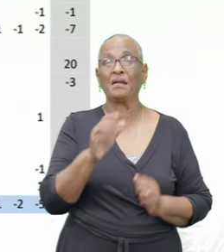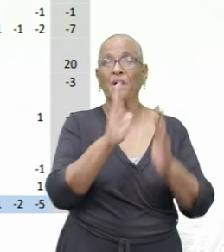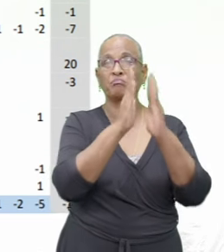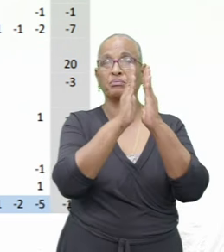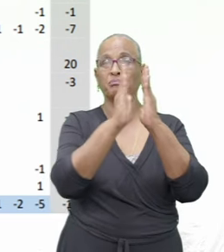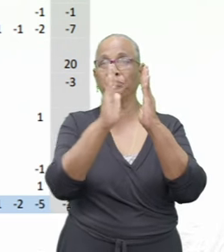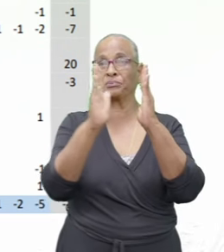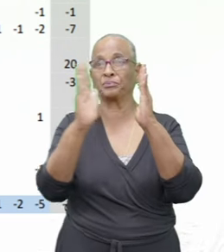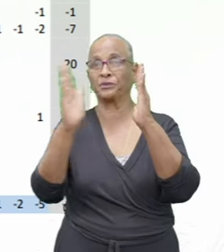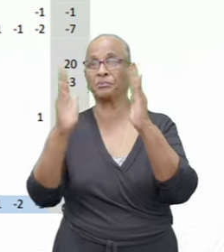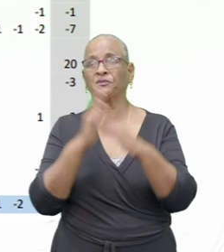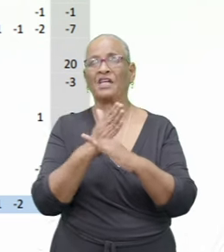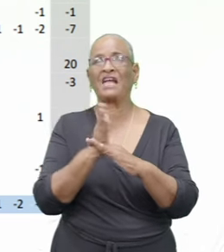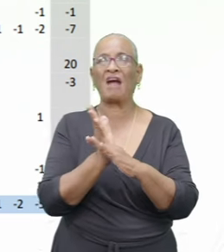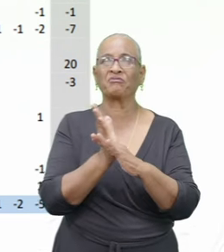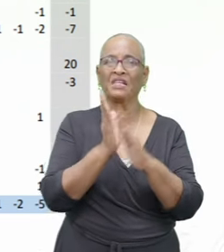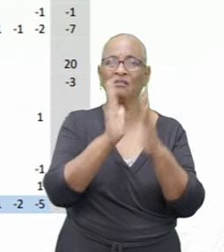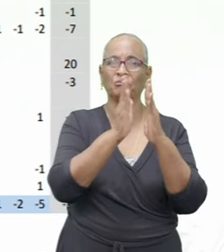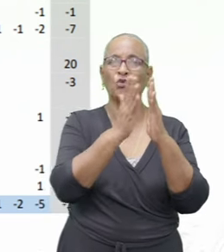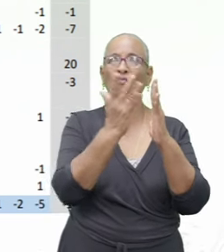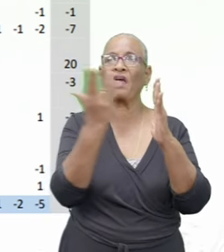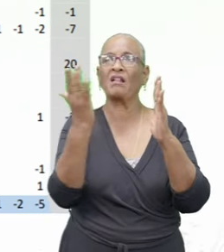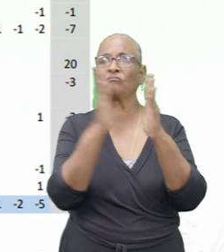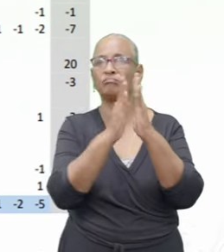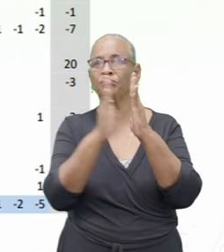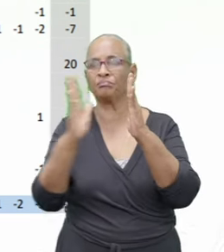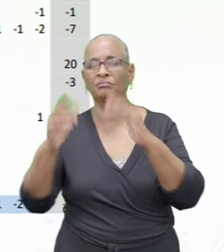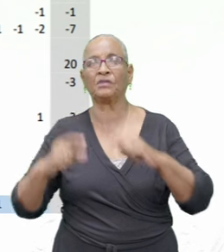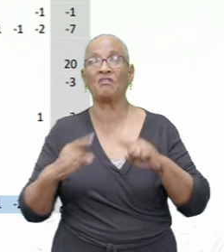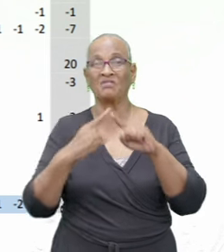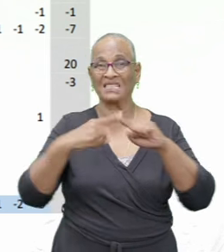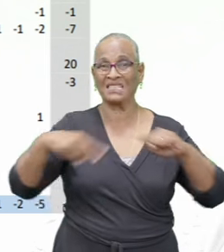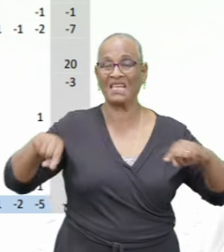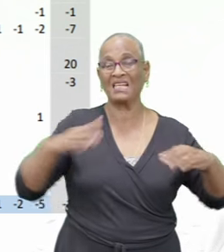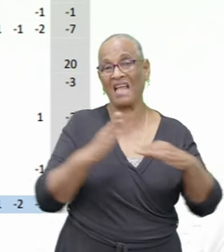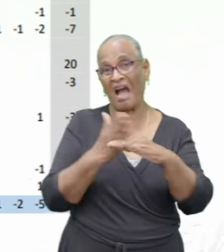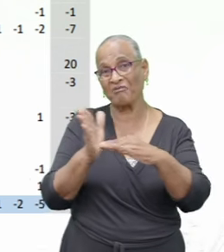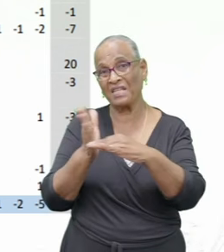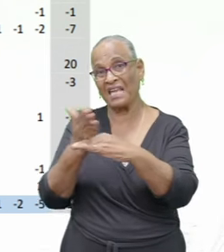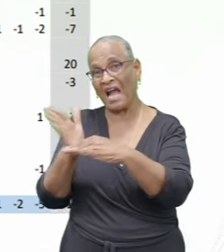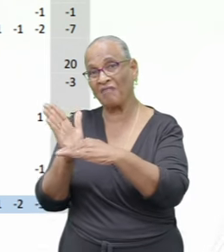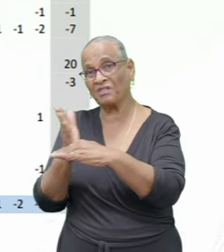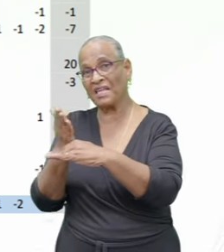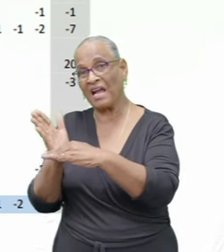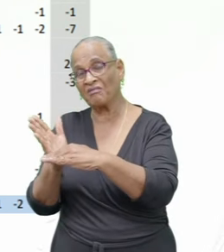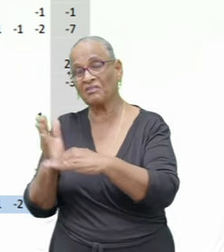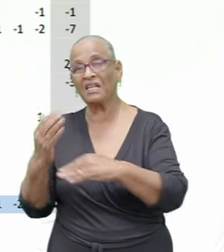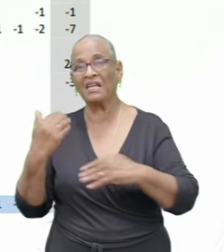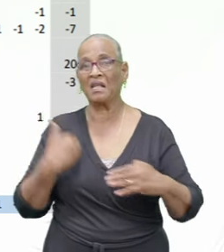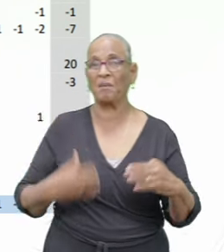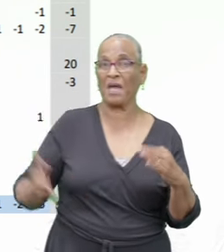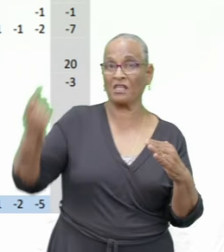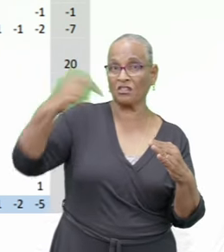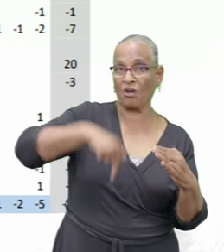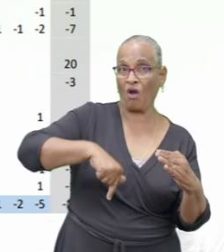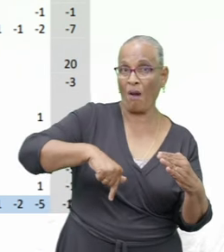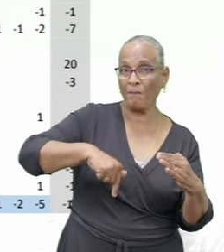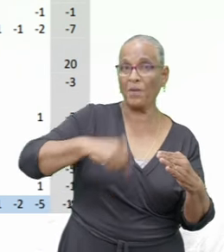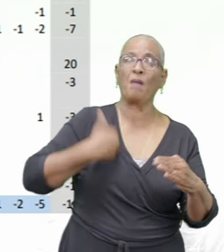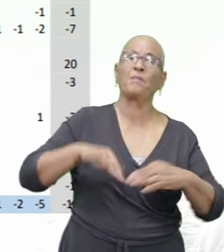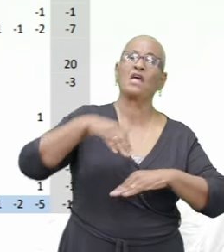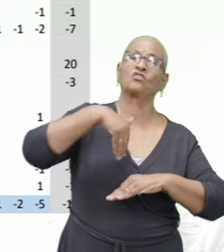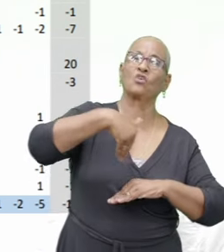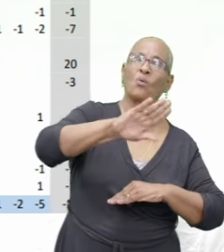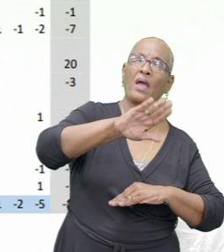per afdeling. En u ziet op de verschillende afdelingen hoe die ontwikkeling is gewoon van instroom en uitstroom. Want we horen heel veel